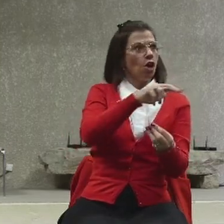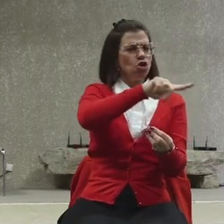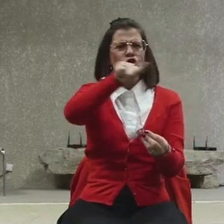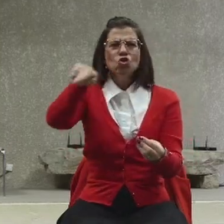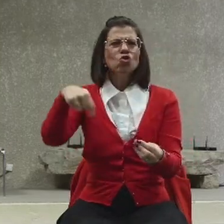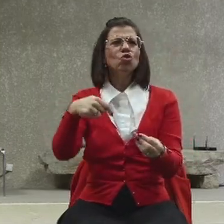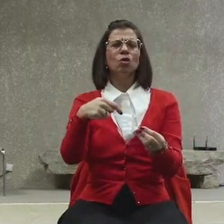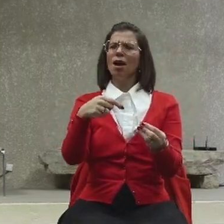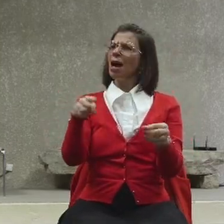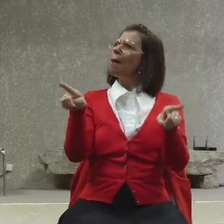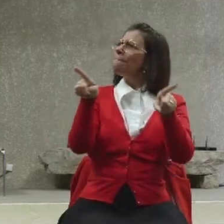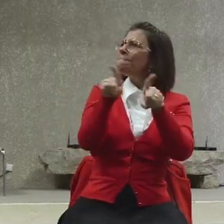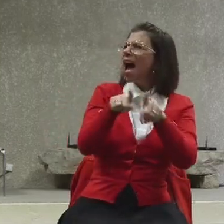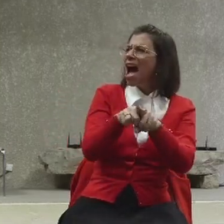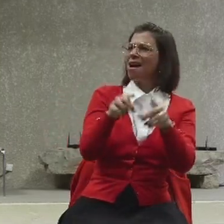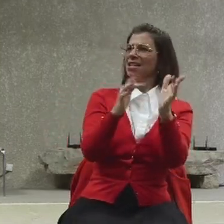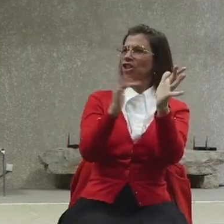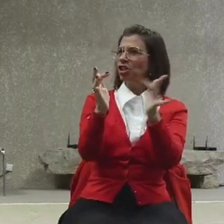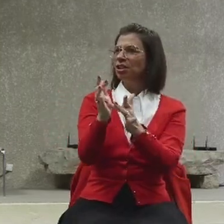sont morts. »